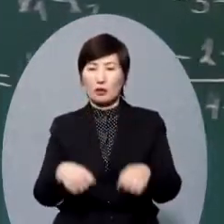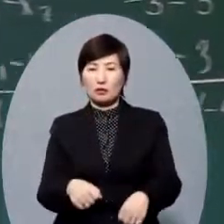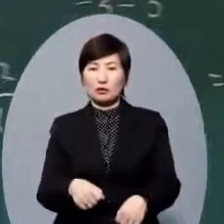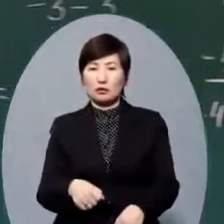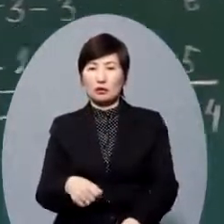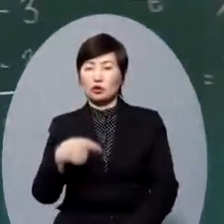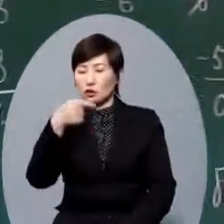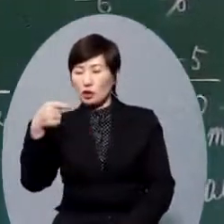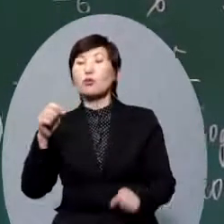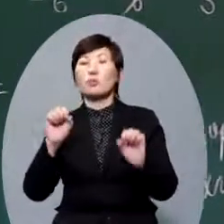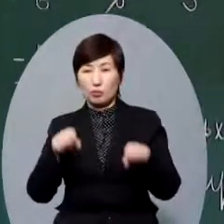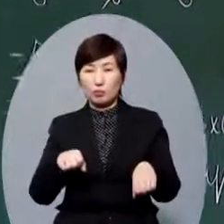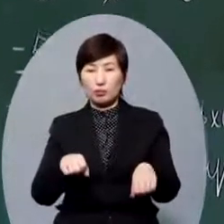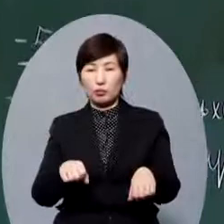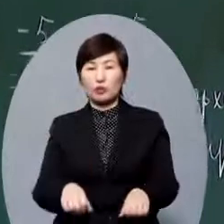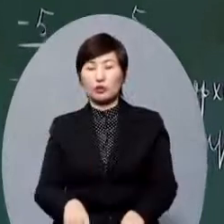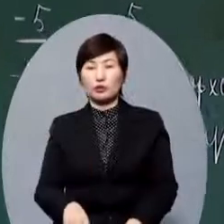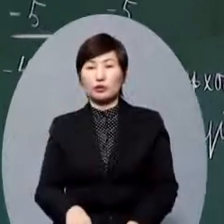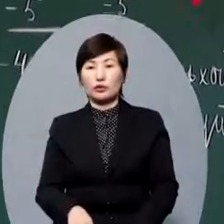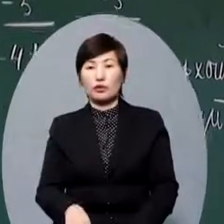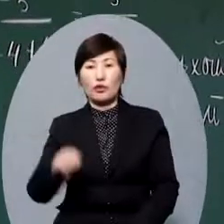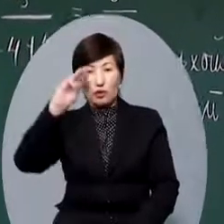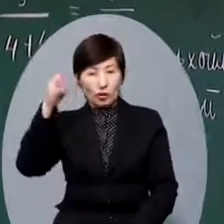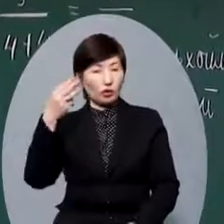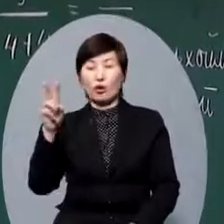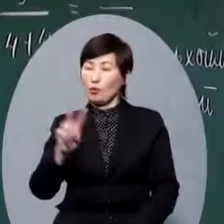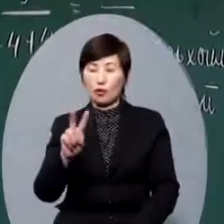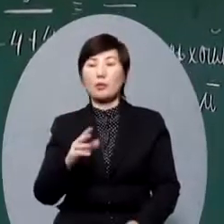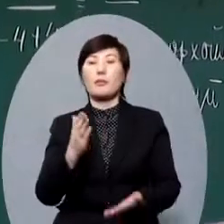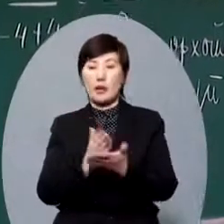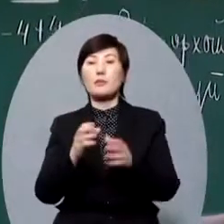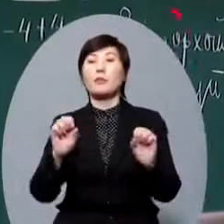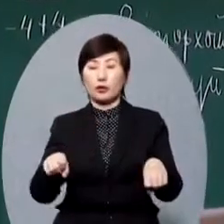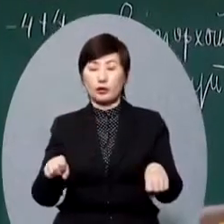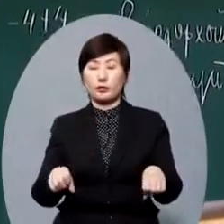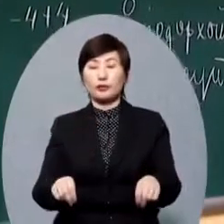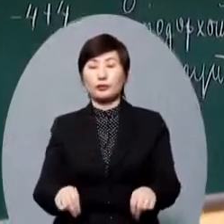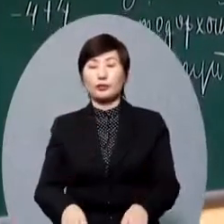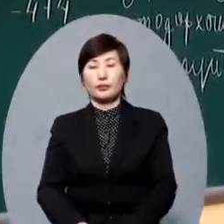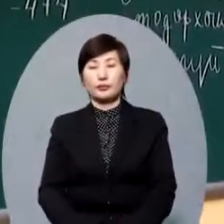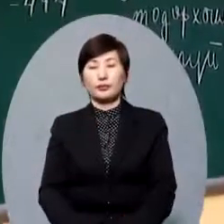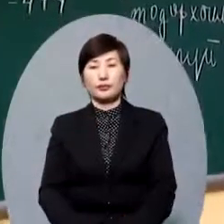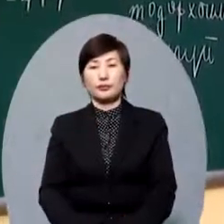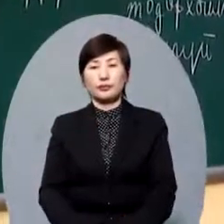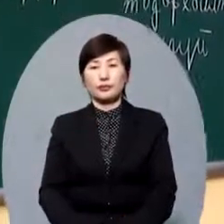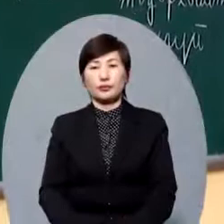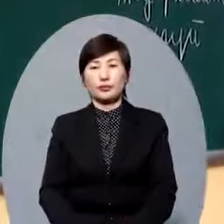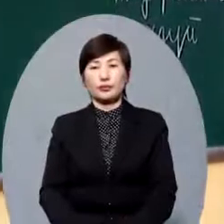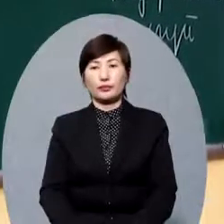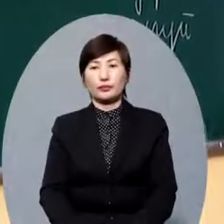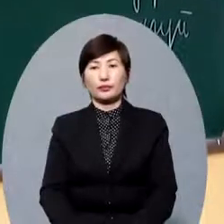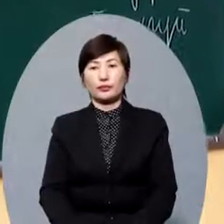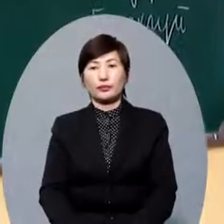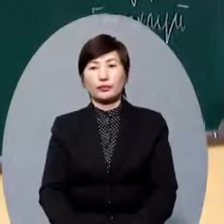ирж болт юм бэ? Эрэг тооч гарч ирж болт юм бэ? Сөрөг тооч гарч ирж болт юм бэ? Тодорхойлч болохгүй тохиолдол бас